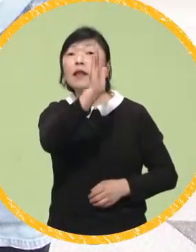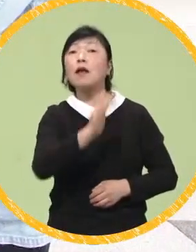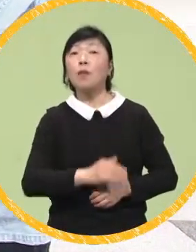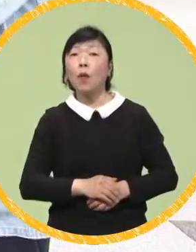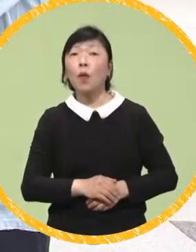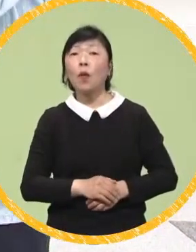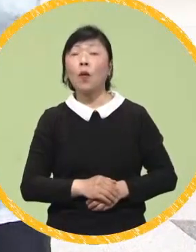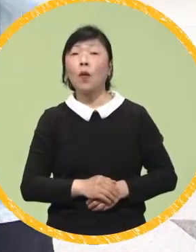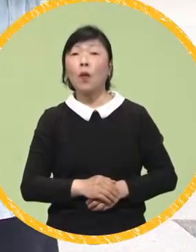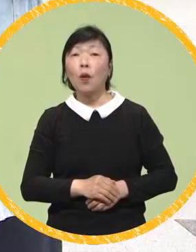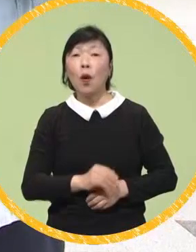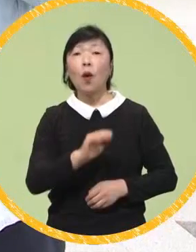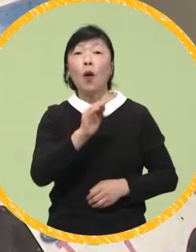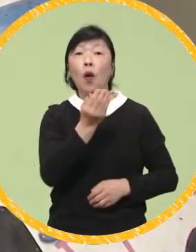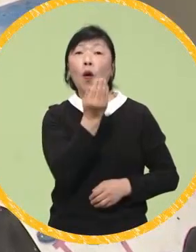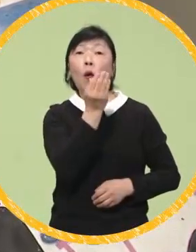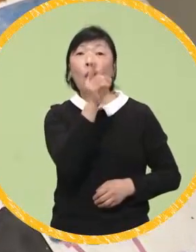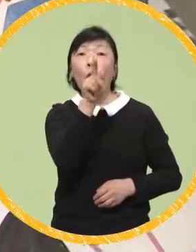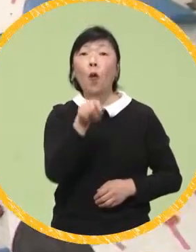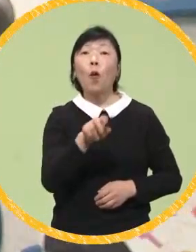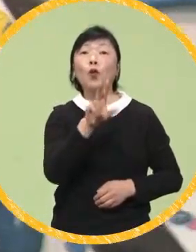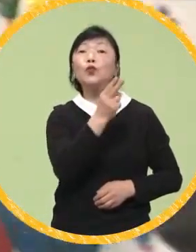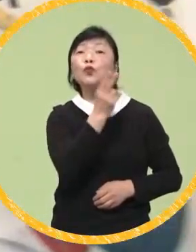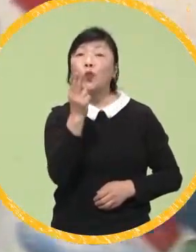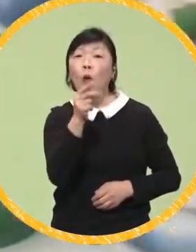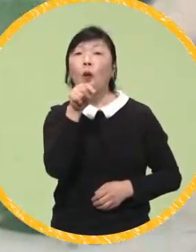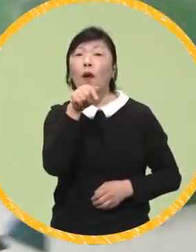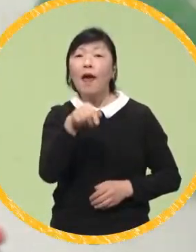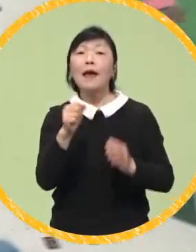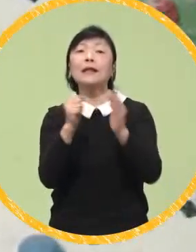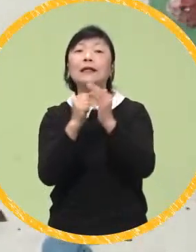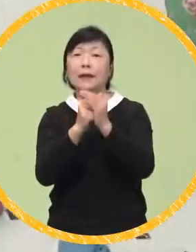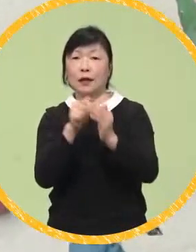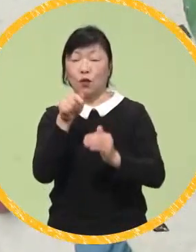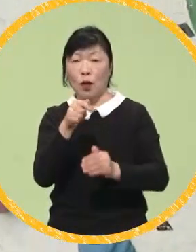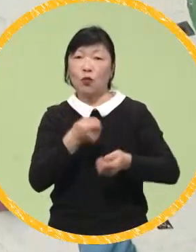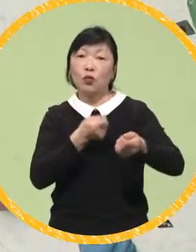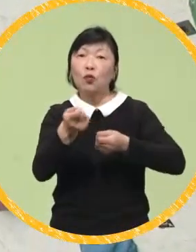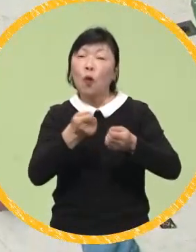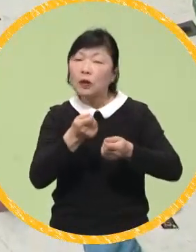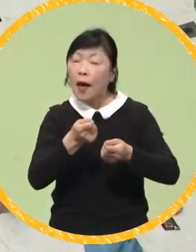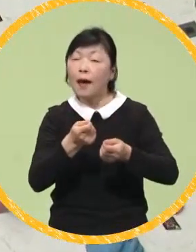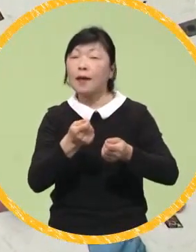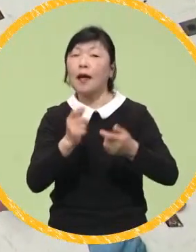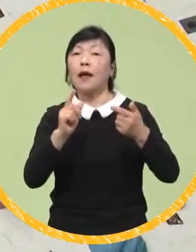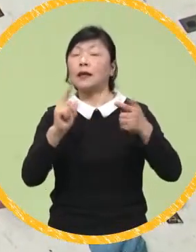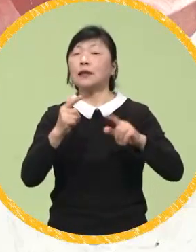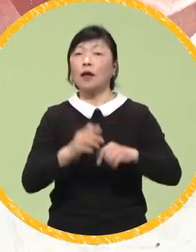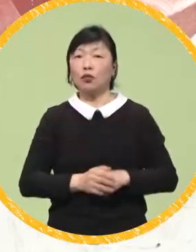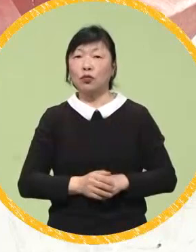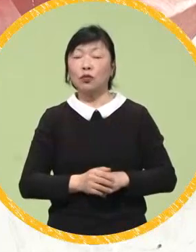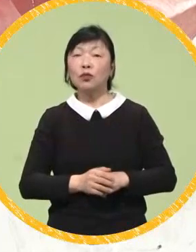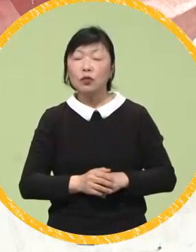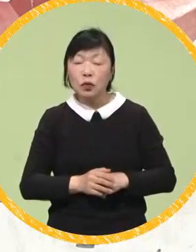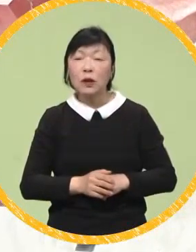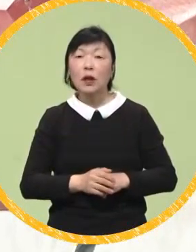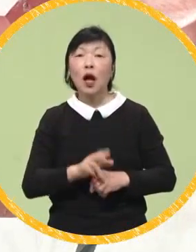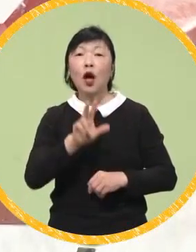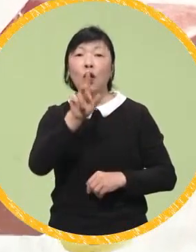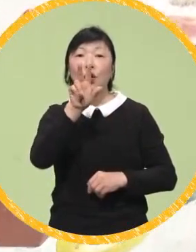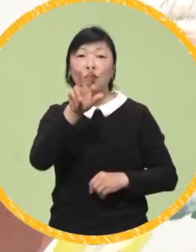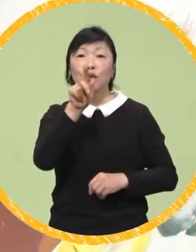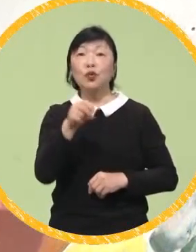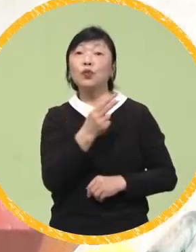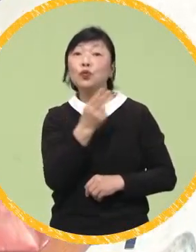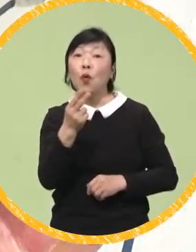あのこのいわゆるホールドと言われる石の付け方で大分変わってくるということでルートセッターさんというあのプロの方がええでしてる